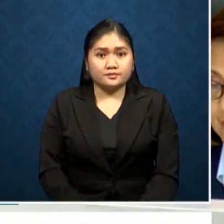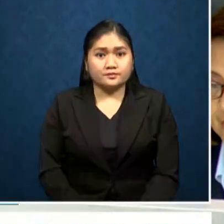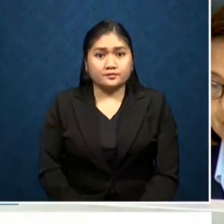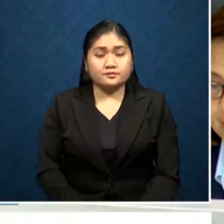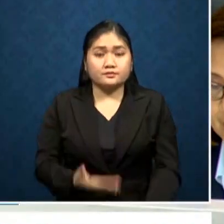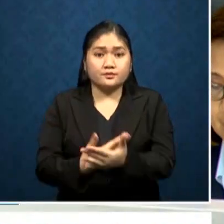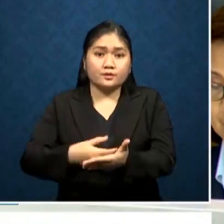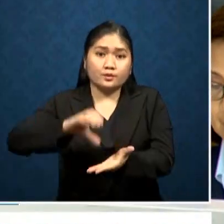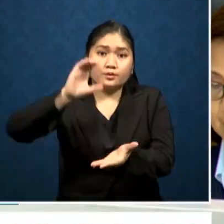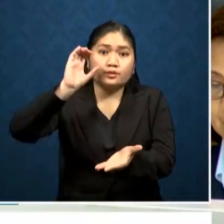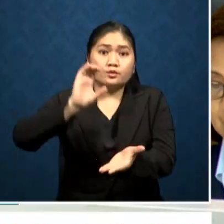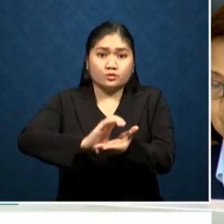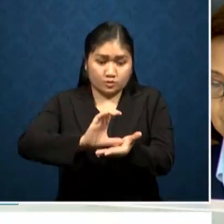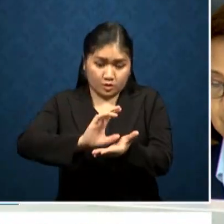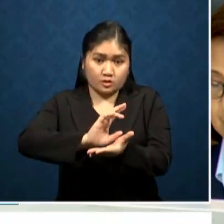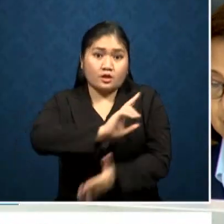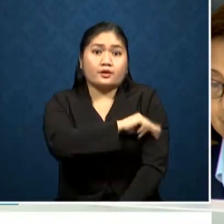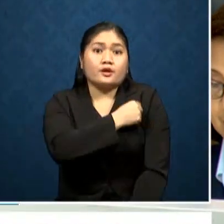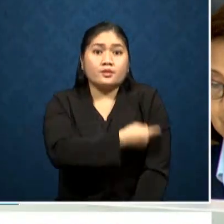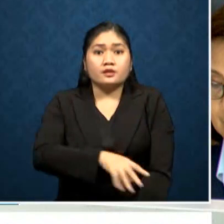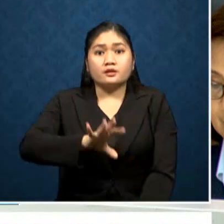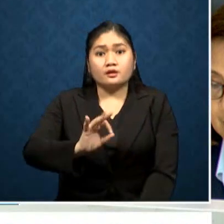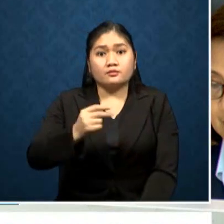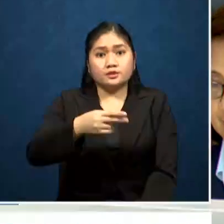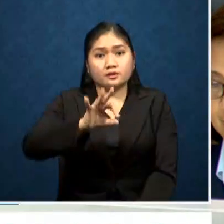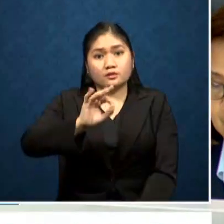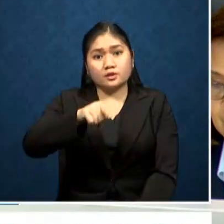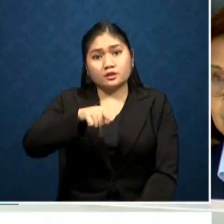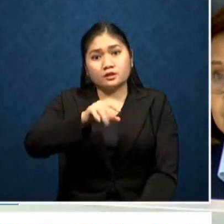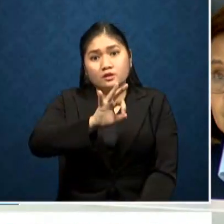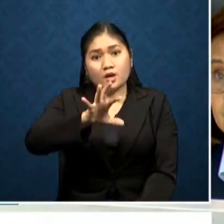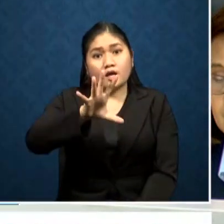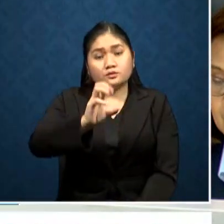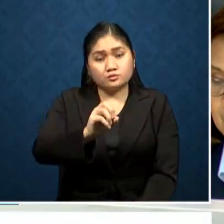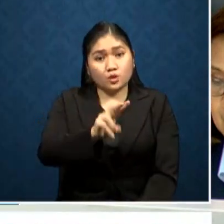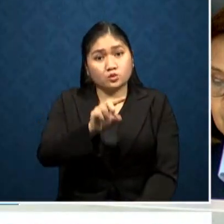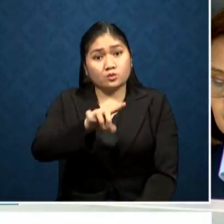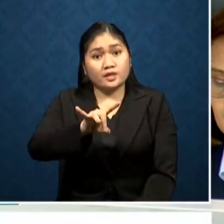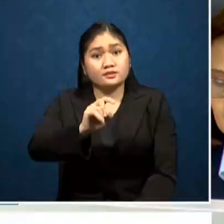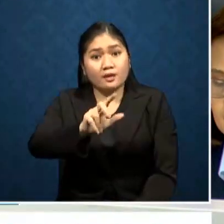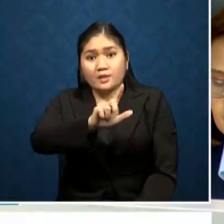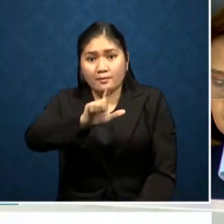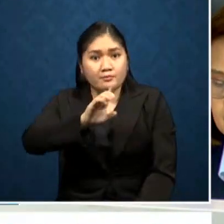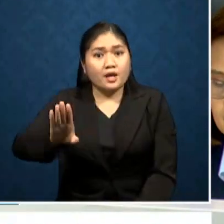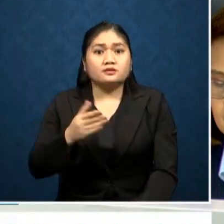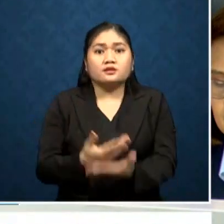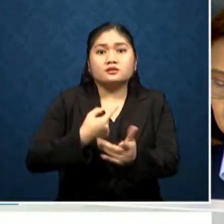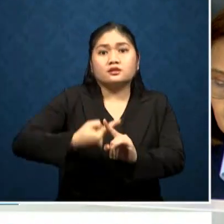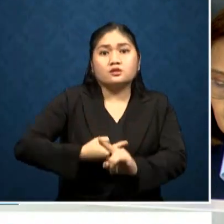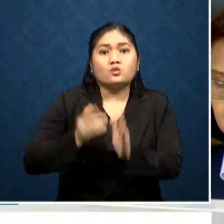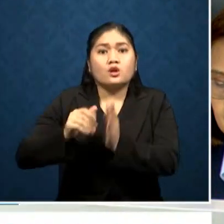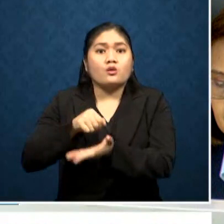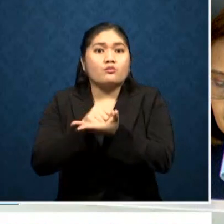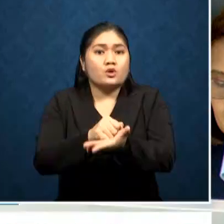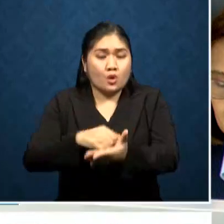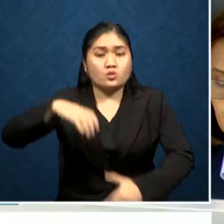เป็นงบปมาณทางกัแพทย์ 99,952.83 ล้านบาทและเงิเดือนผให้บริการของหน